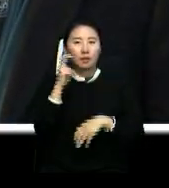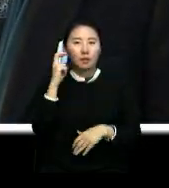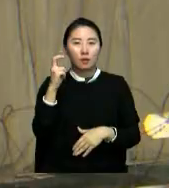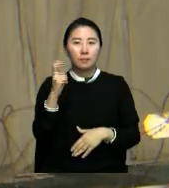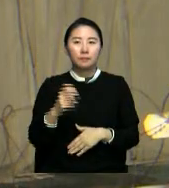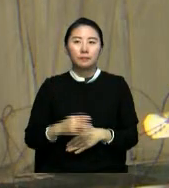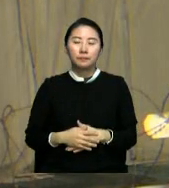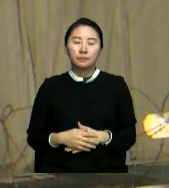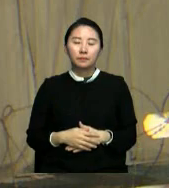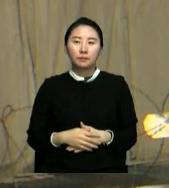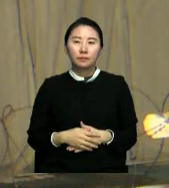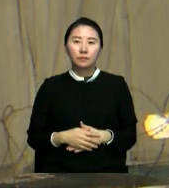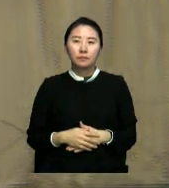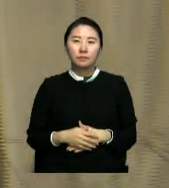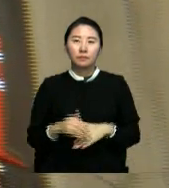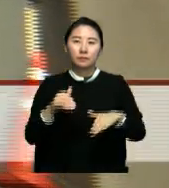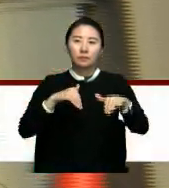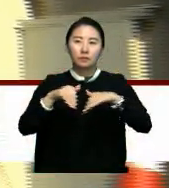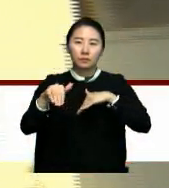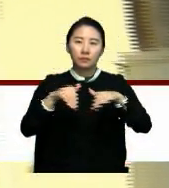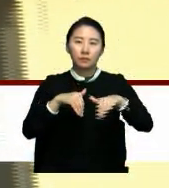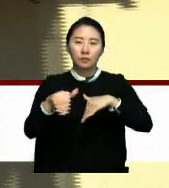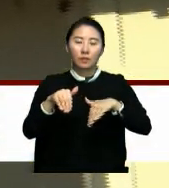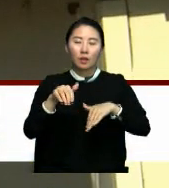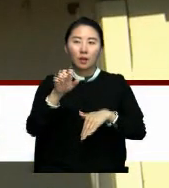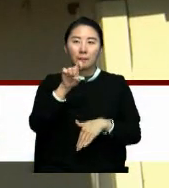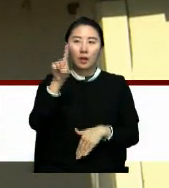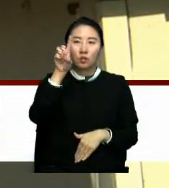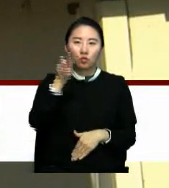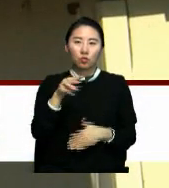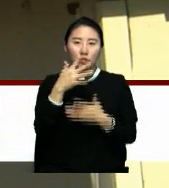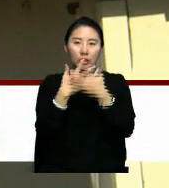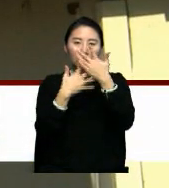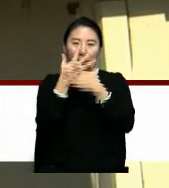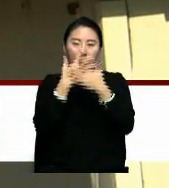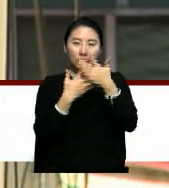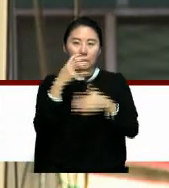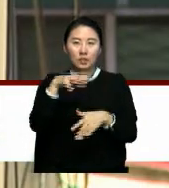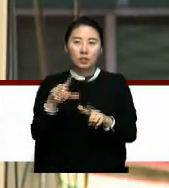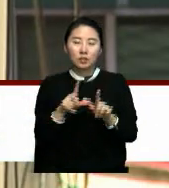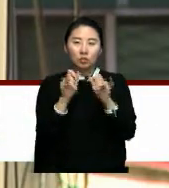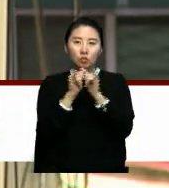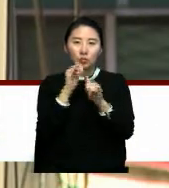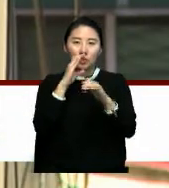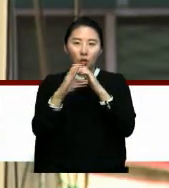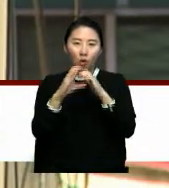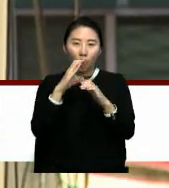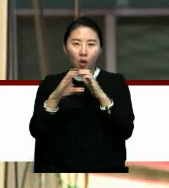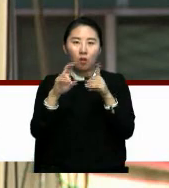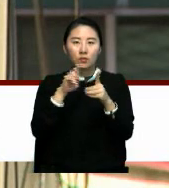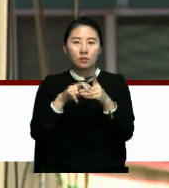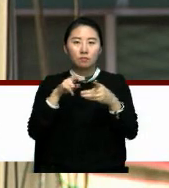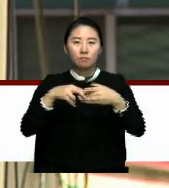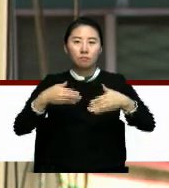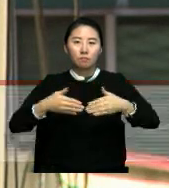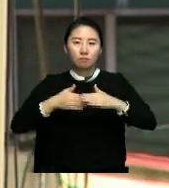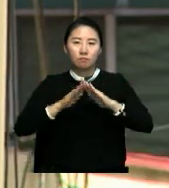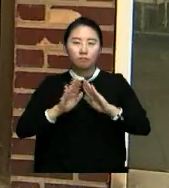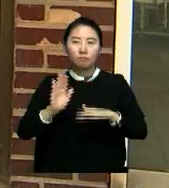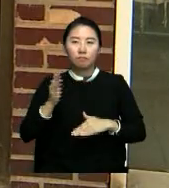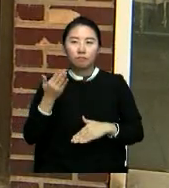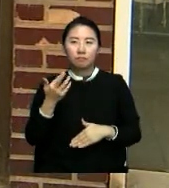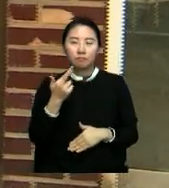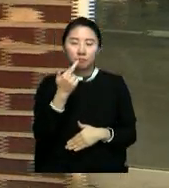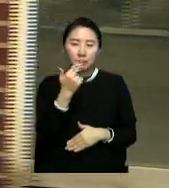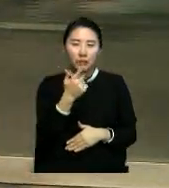했습니다. 연풍시장 안쪽에 위치한 파주 최초의 극장 자리에는 주민 커뮤니티 센터가 들어섭니다.